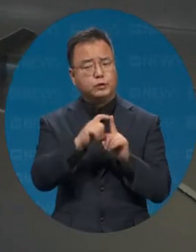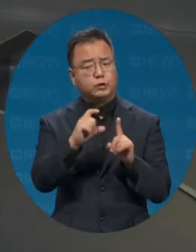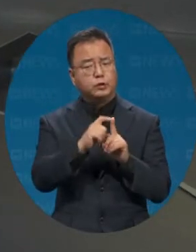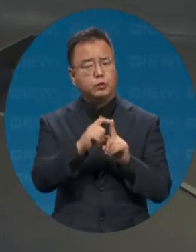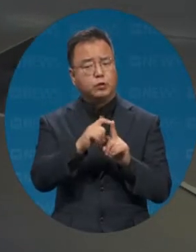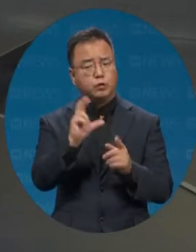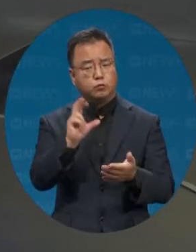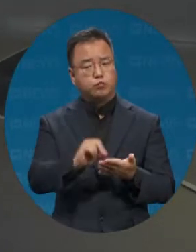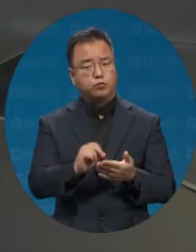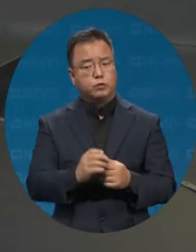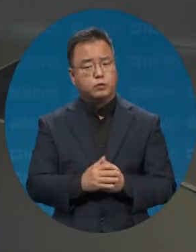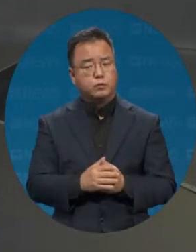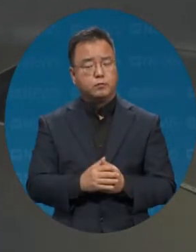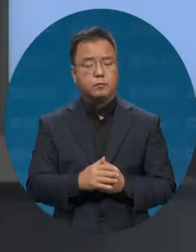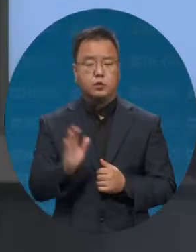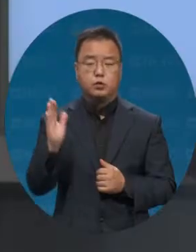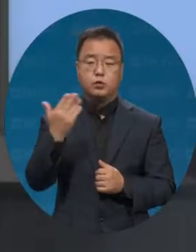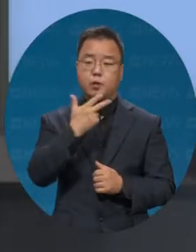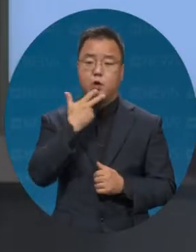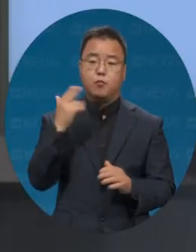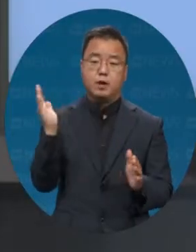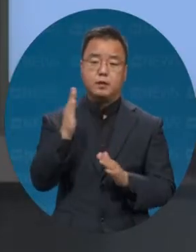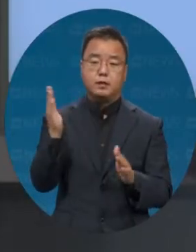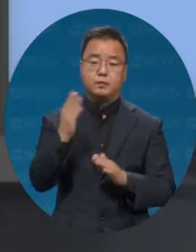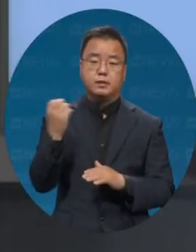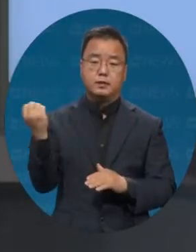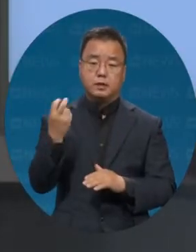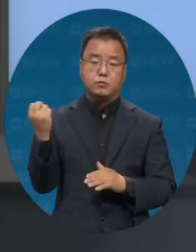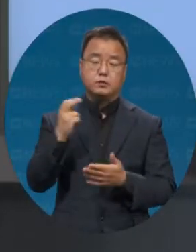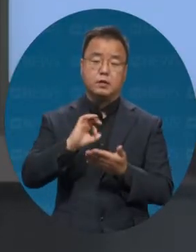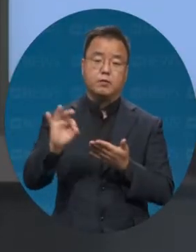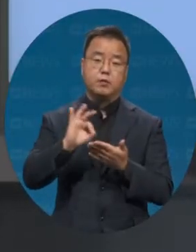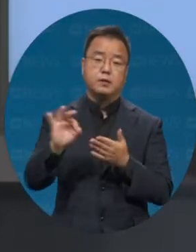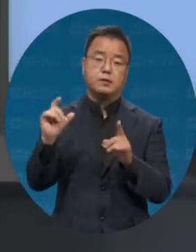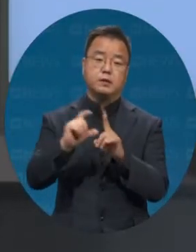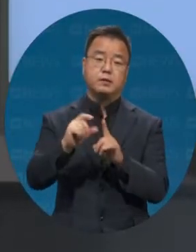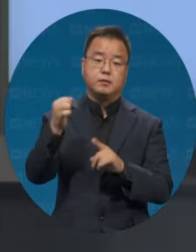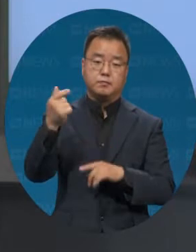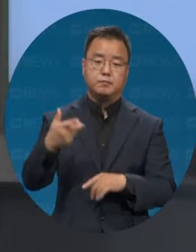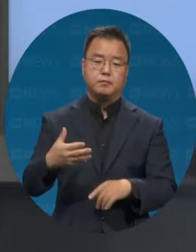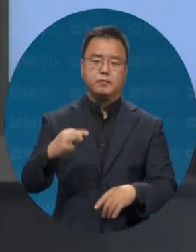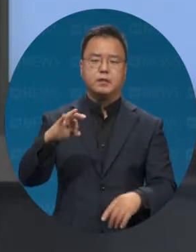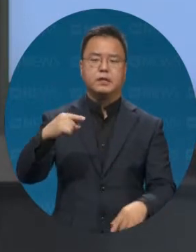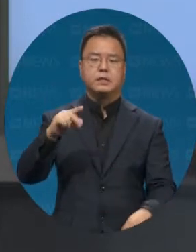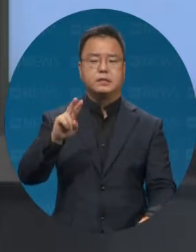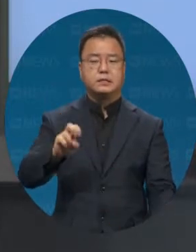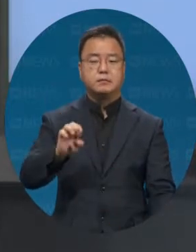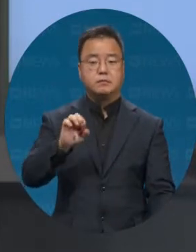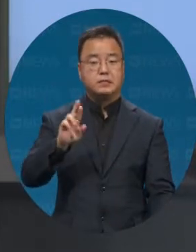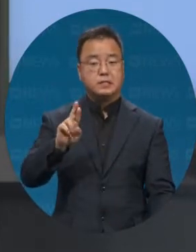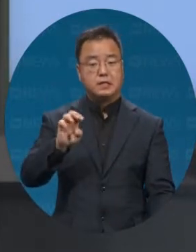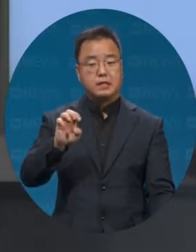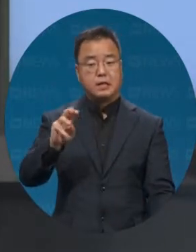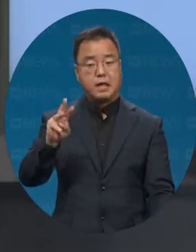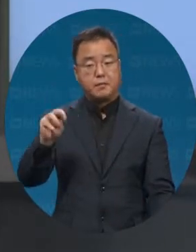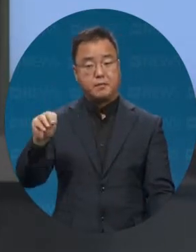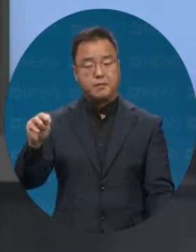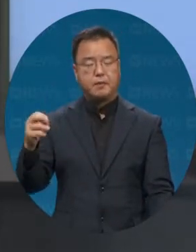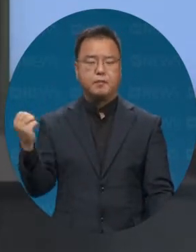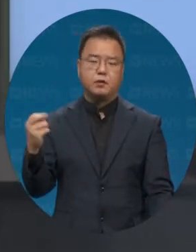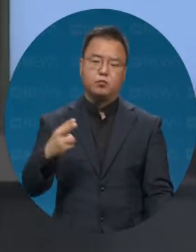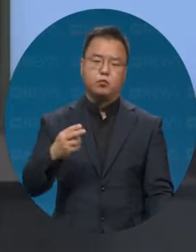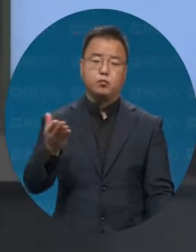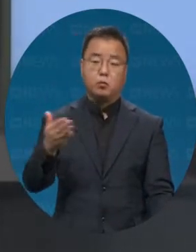겁니까 대 최근 영국 학생들 사이에서 유행하는 단어가 몇가지 있는데요 예 의미나 유노 같이 좀 의미가 없는 단어들입니다